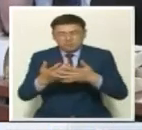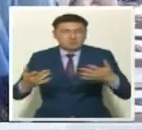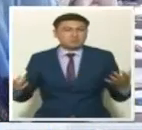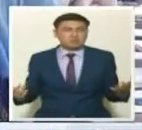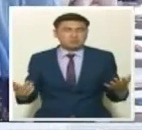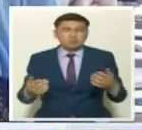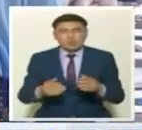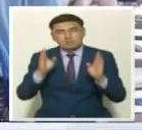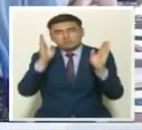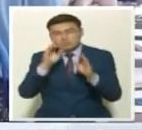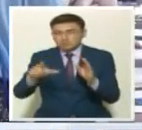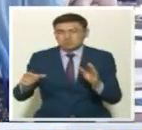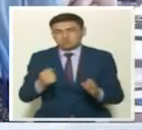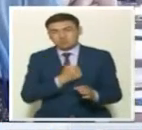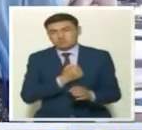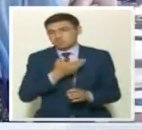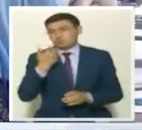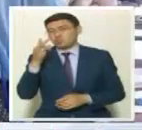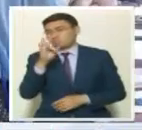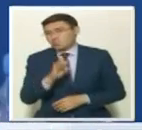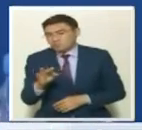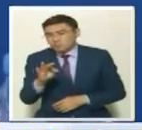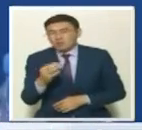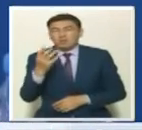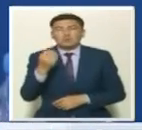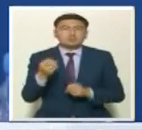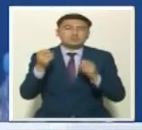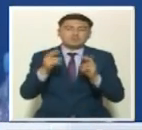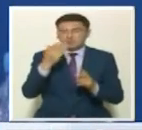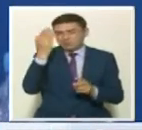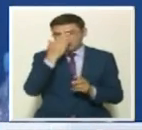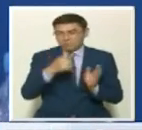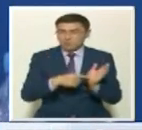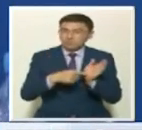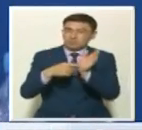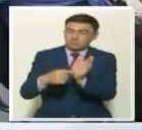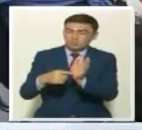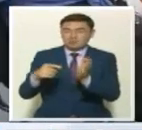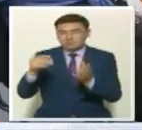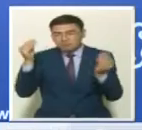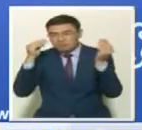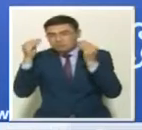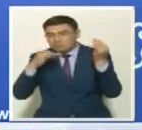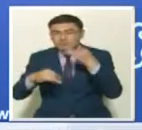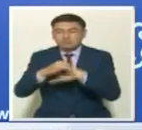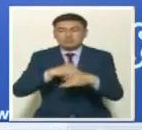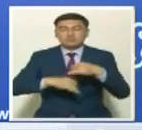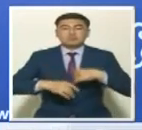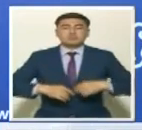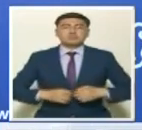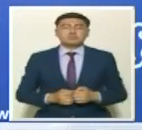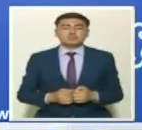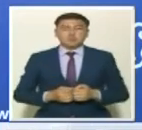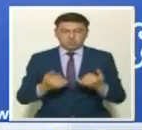қоршаған ортаға деген жанашырлық аталды. Сонымен қатар қатысушылар арнайы бейнематериал тамашалап, ойларын ортаға салды. Бүгінгі шараның ең